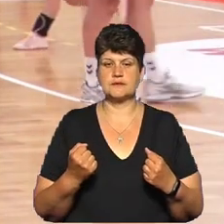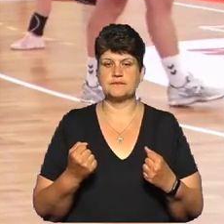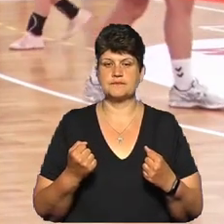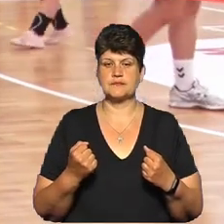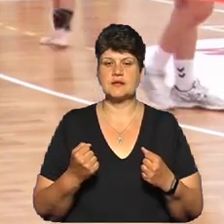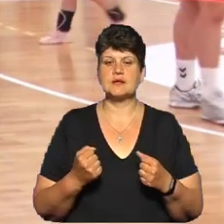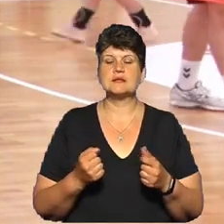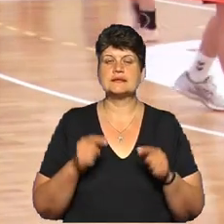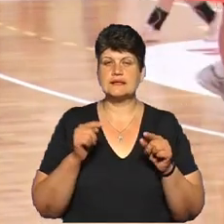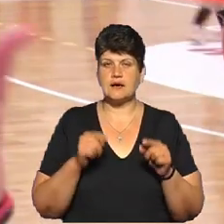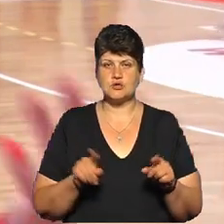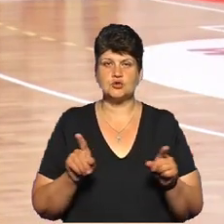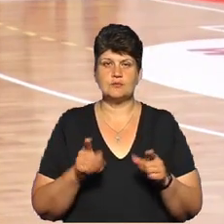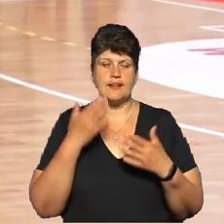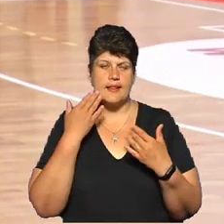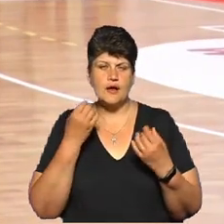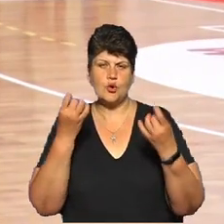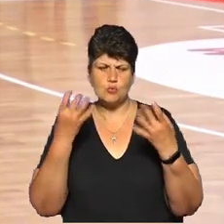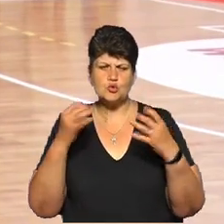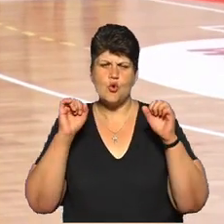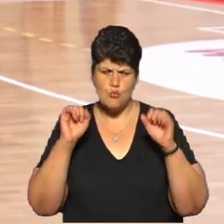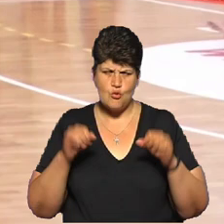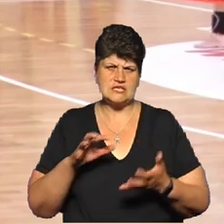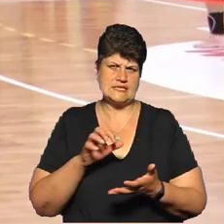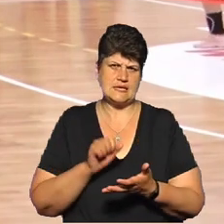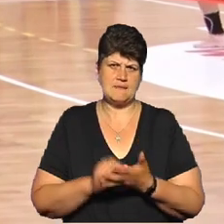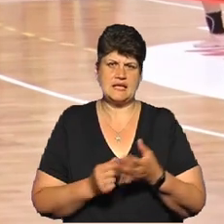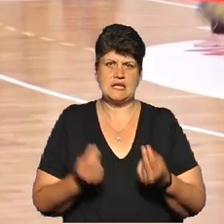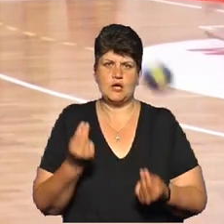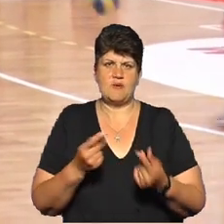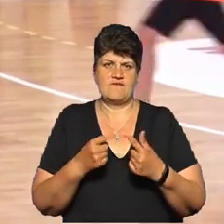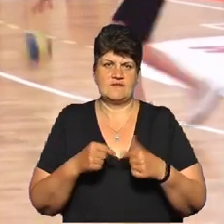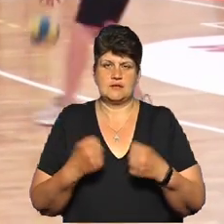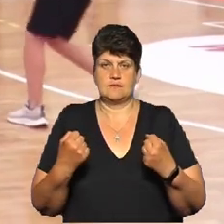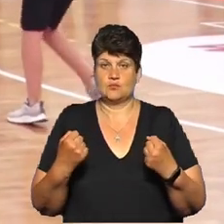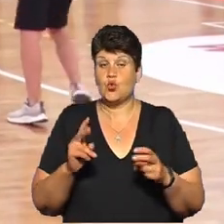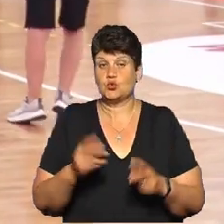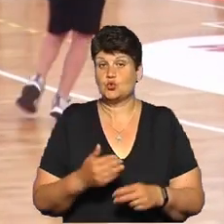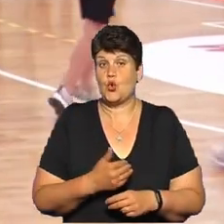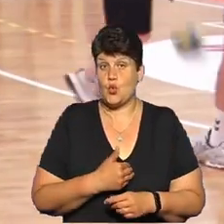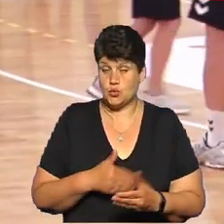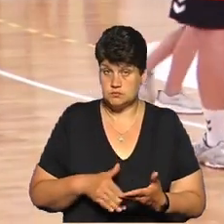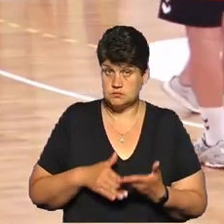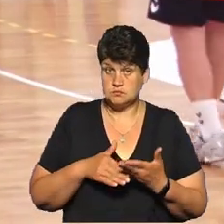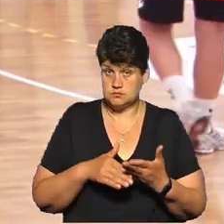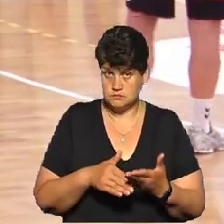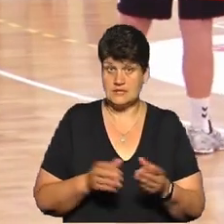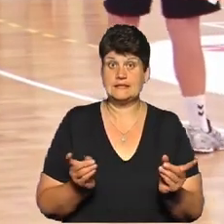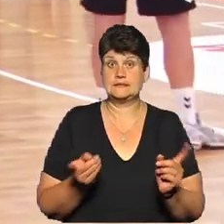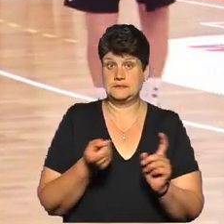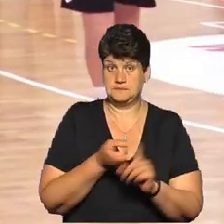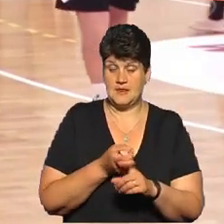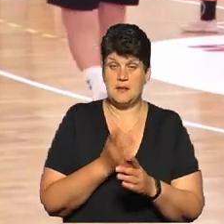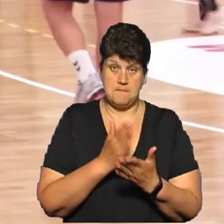легко і просто можна займатися, власне, ігровими видами спорту. І хто хоче долучитися до цих видів спорту, має таку можливість